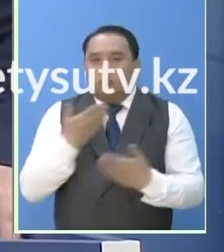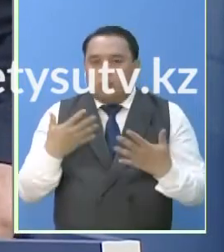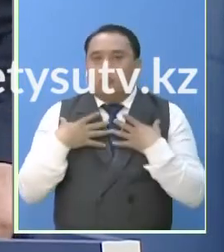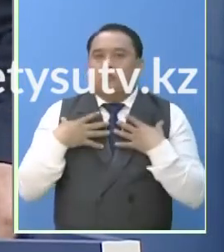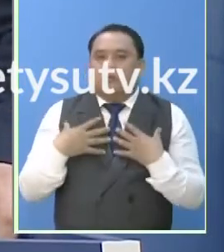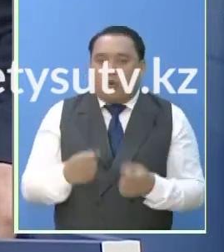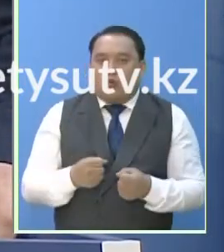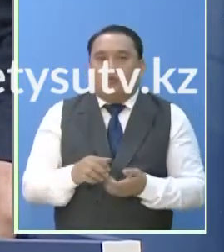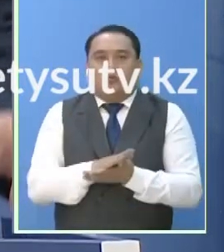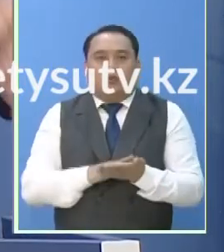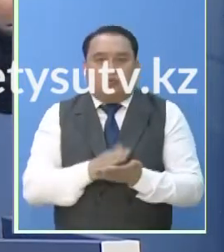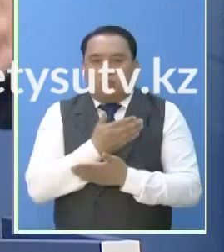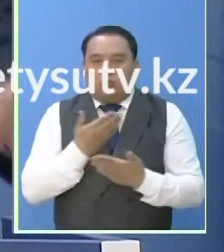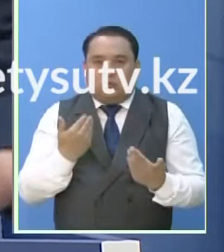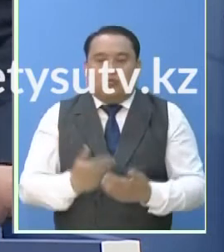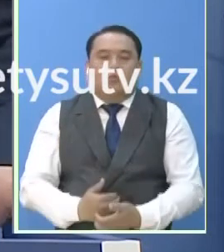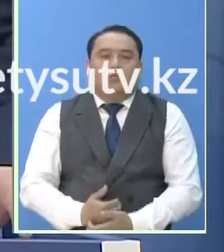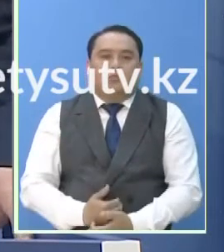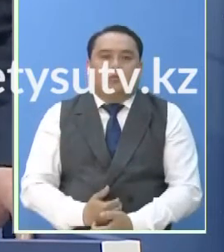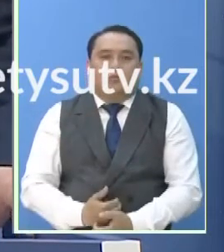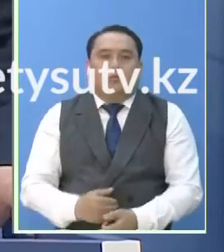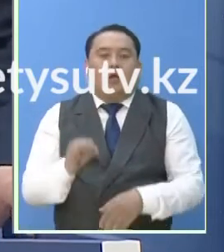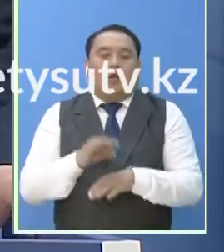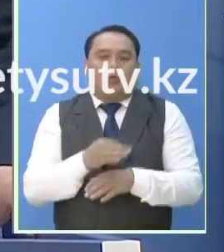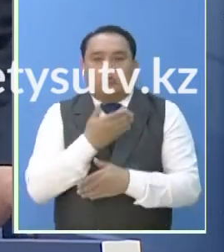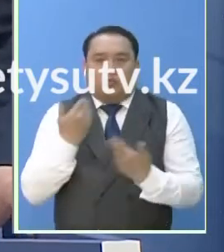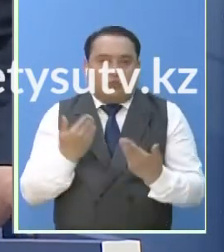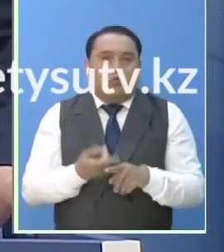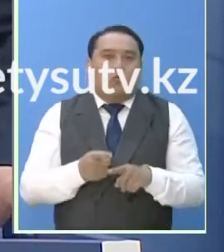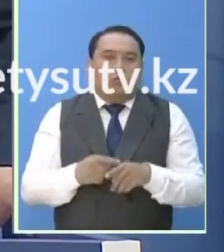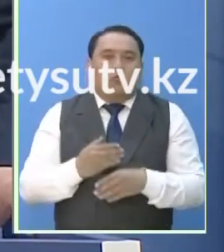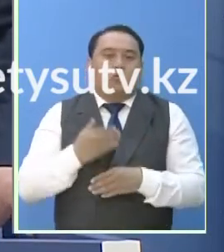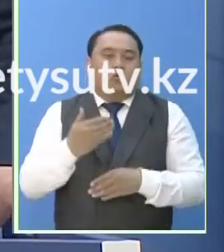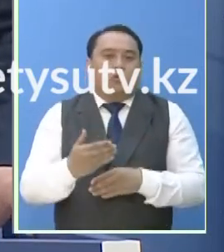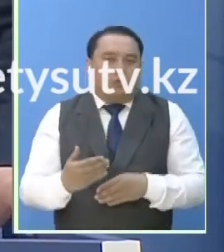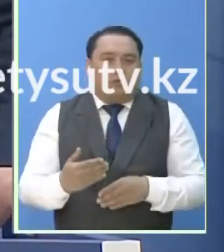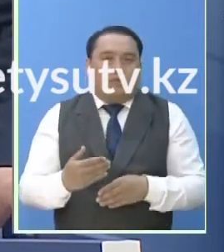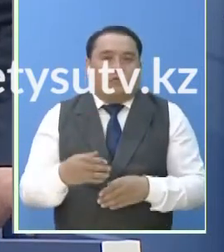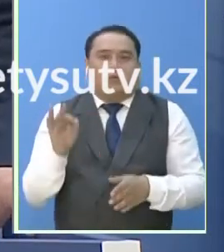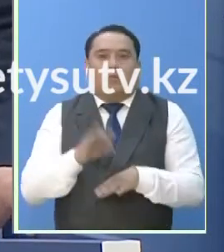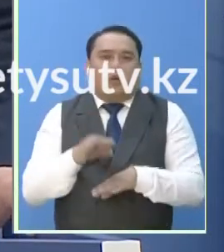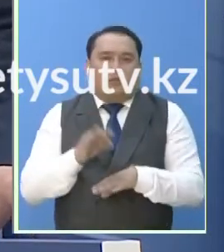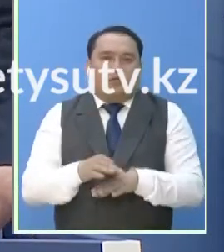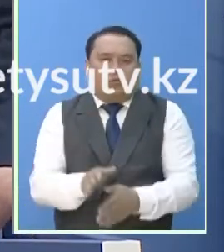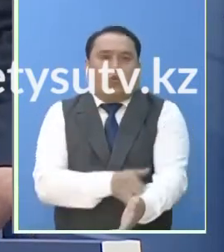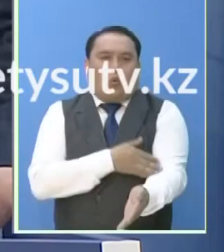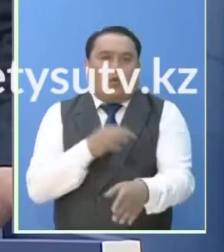денсаулығыңызға ешқандай әсер жоқ па деп жаңа. Бұл қазіргі күнде ауырып тұрған жоқсыз ба? Одан кейін жаңа хронический дейді ғой, созылмалы аурулар, қандай ауруларыңыз